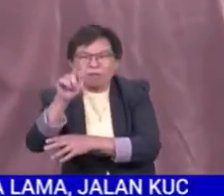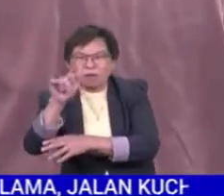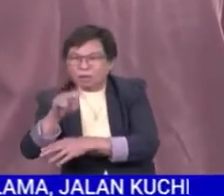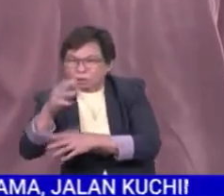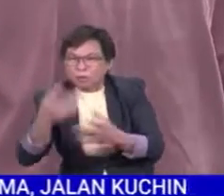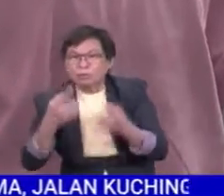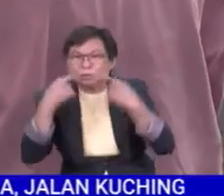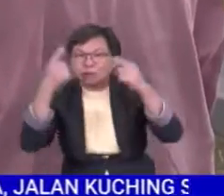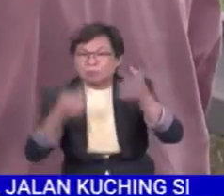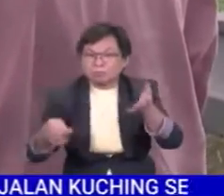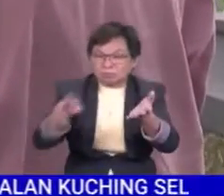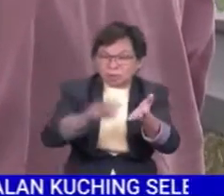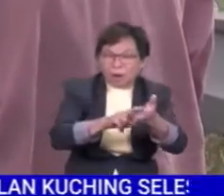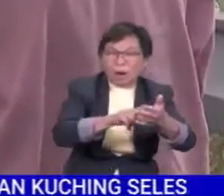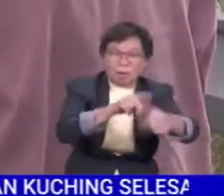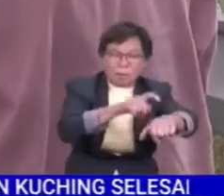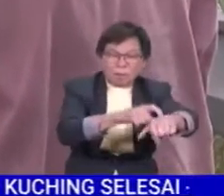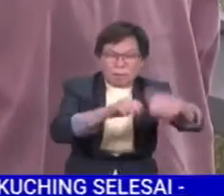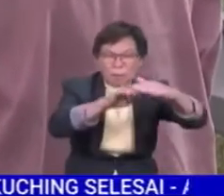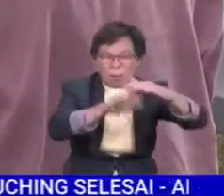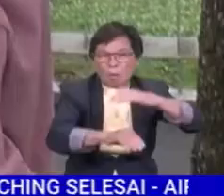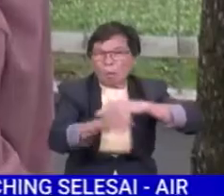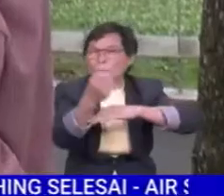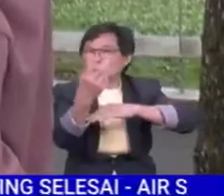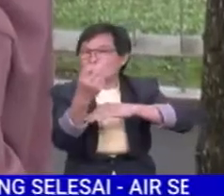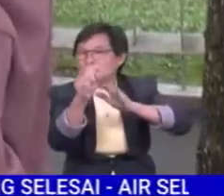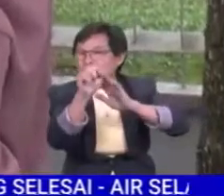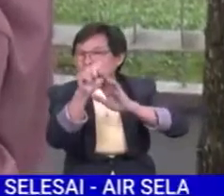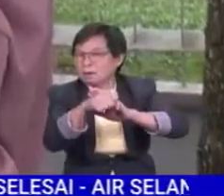mencatat masa di bawah 12 Saat